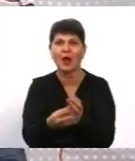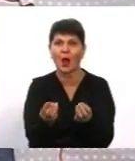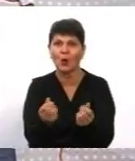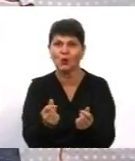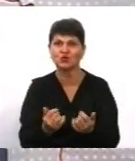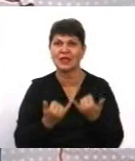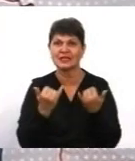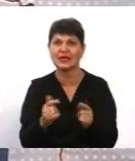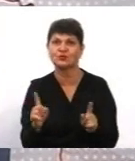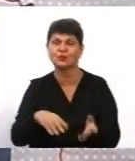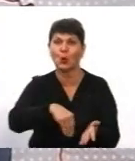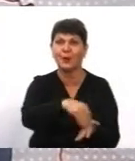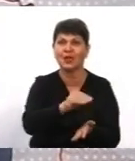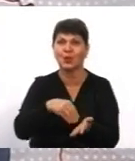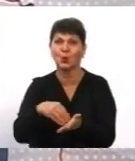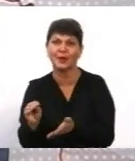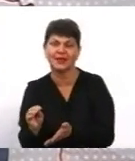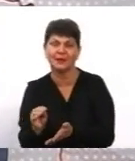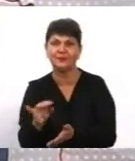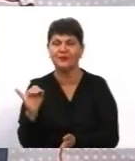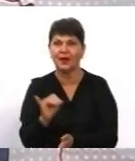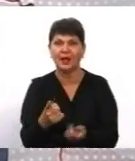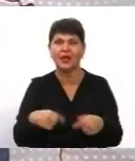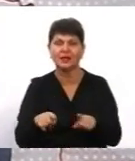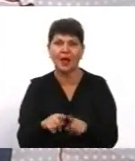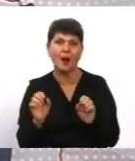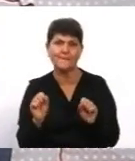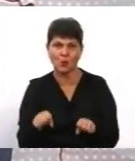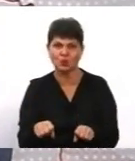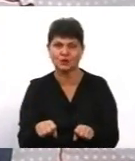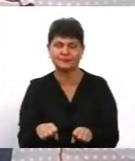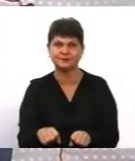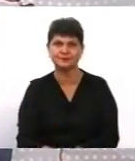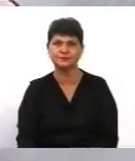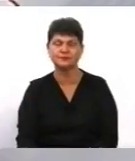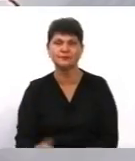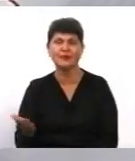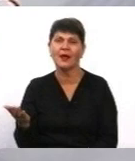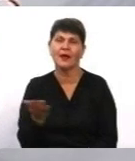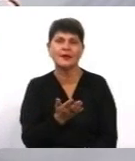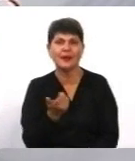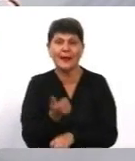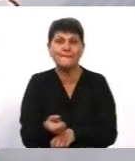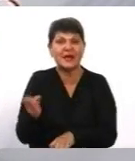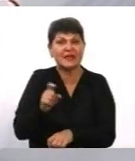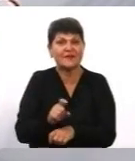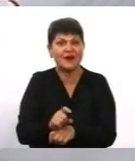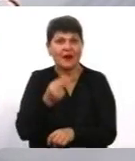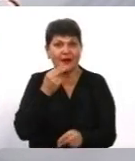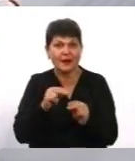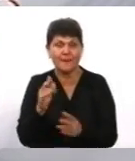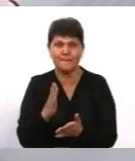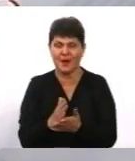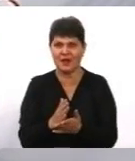щоб щось купити, докупити. Ну, і так можна от, про які такі речі. Які переваги має велосипед для користувача? От, чи можна,